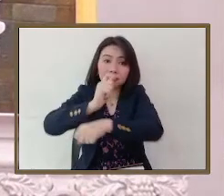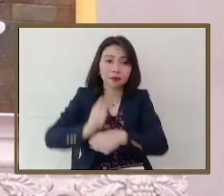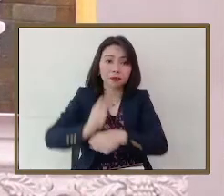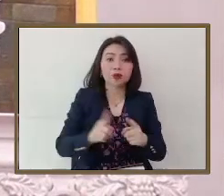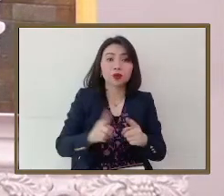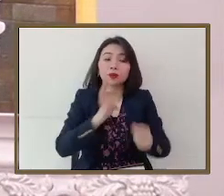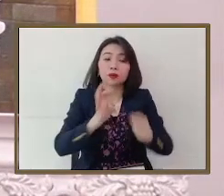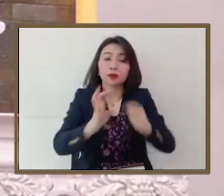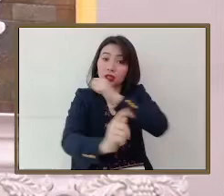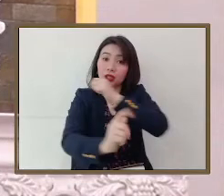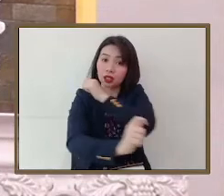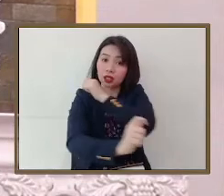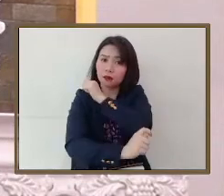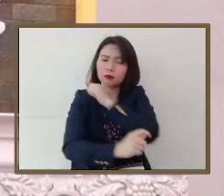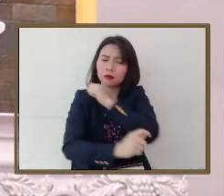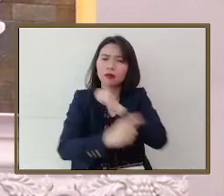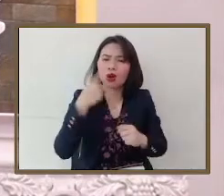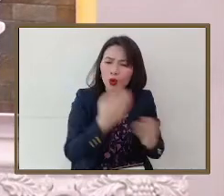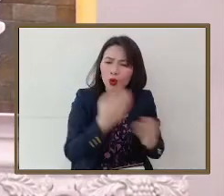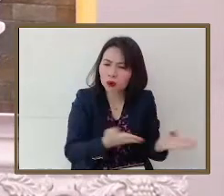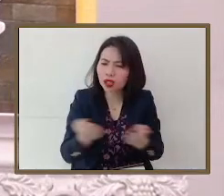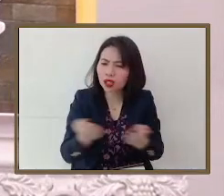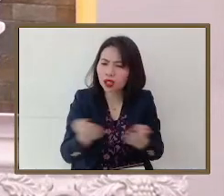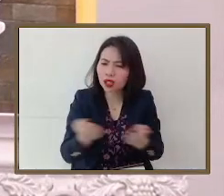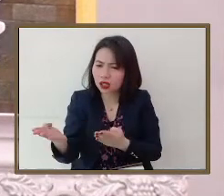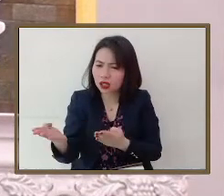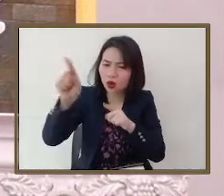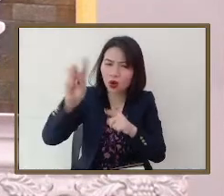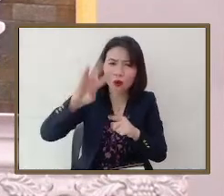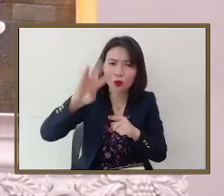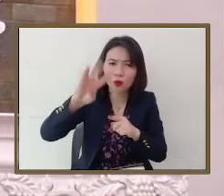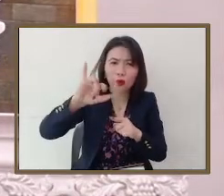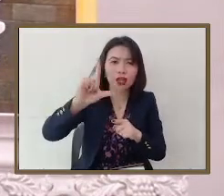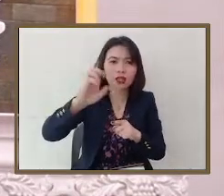Who brought them into the wilderness to be tempted?